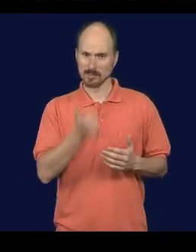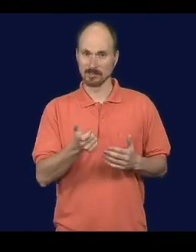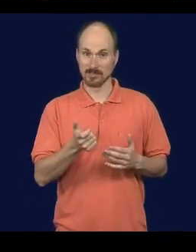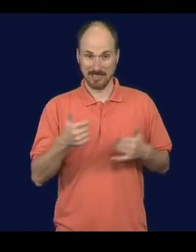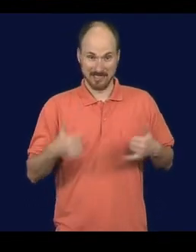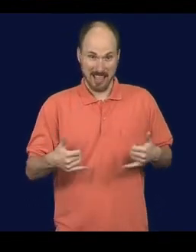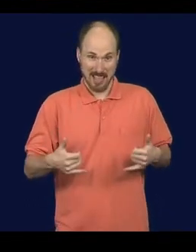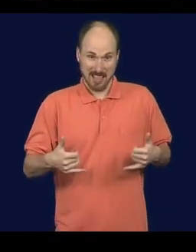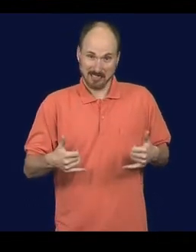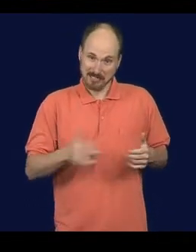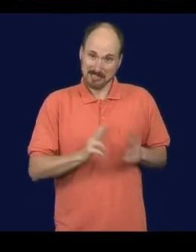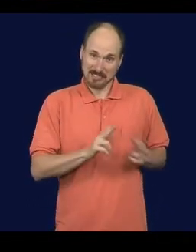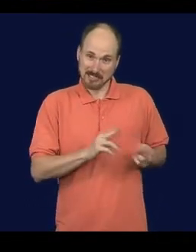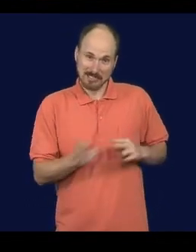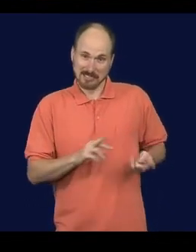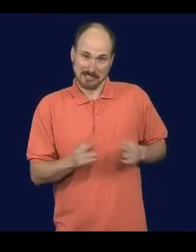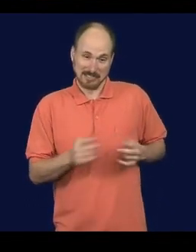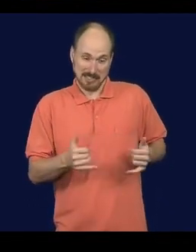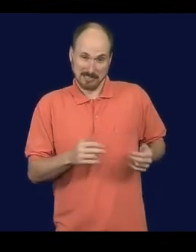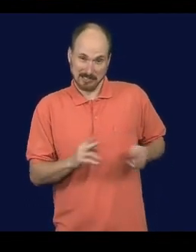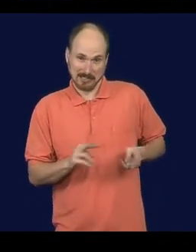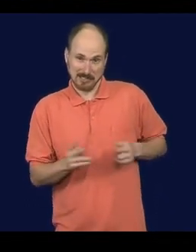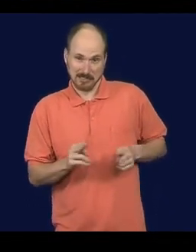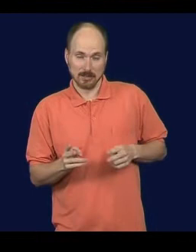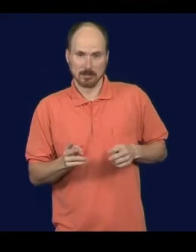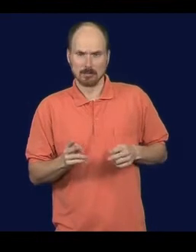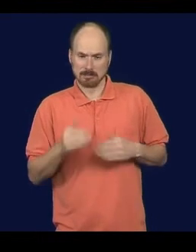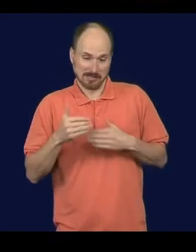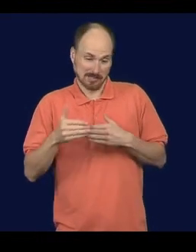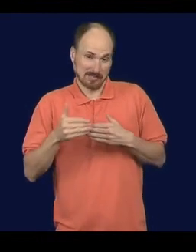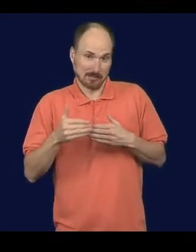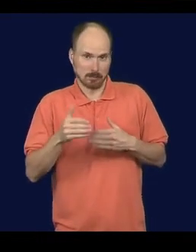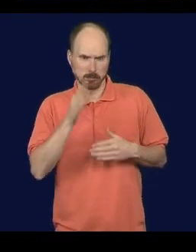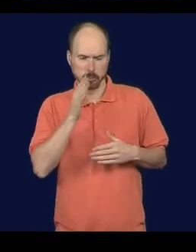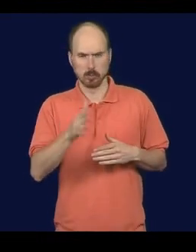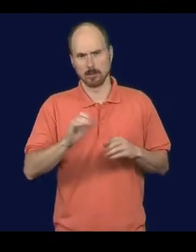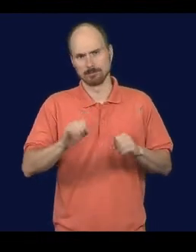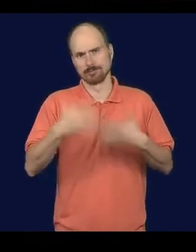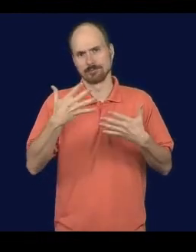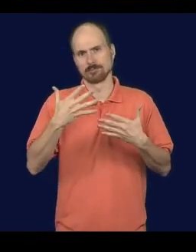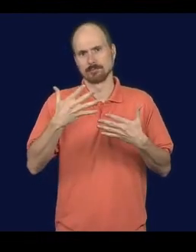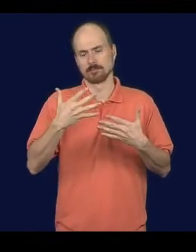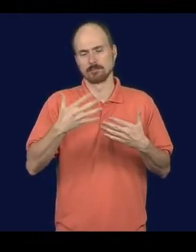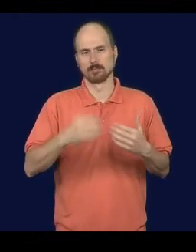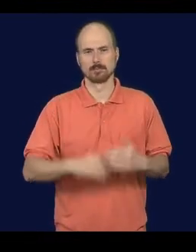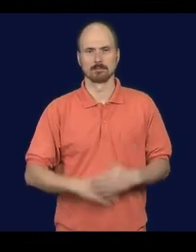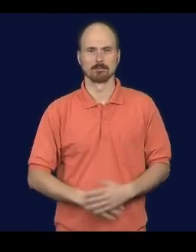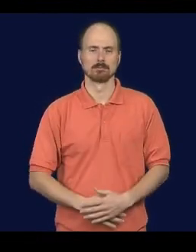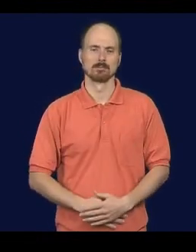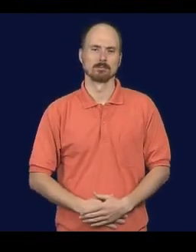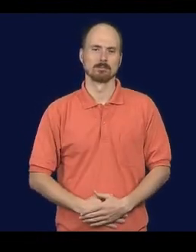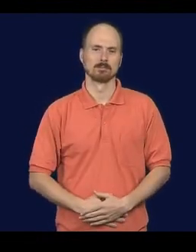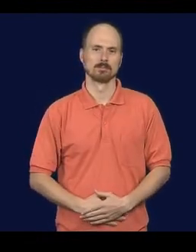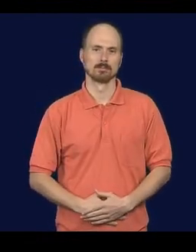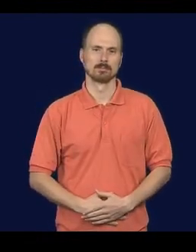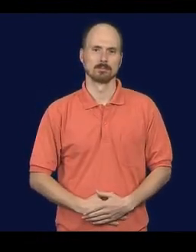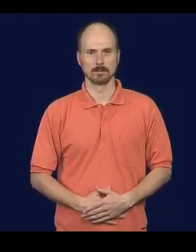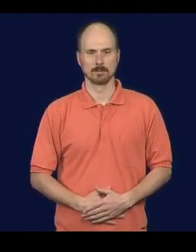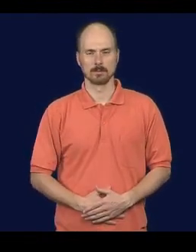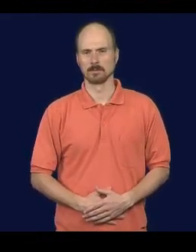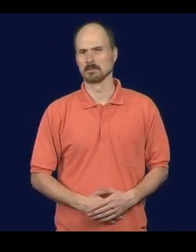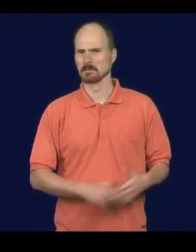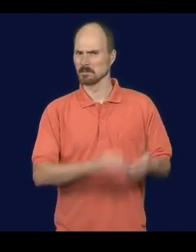někdo spojuje přístupnost s popíjením piva a alkoholu, takže asi trend pro letošek, jak přístupnost